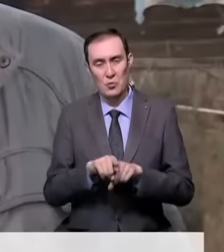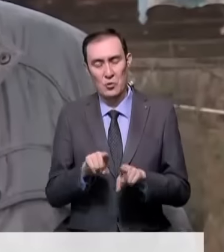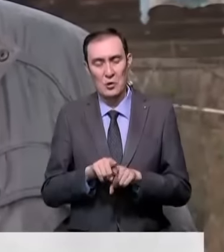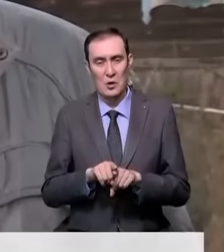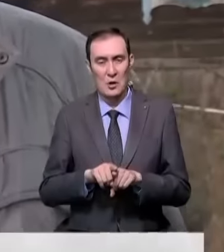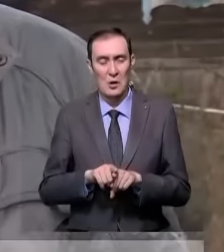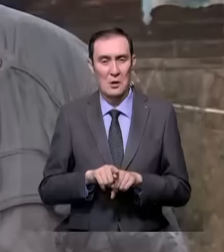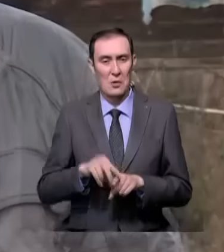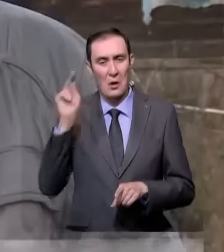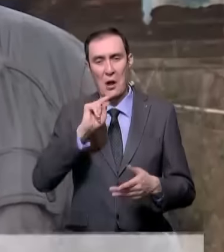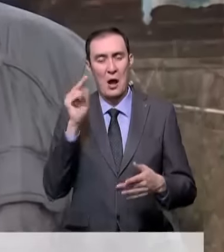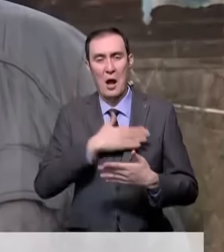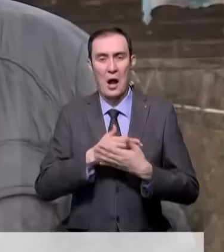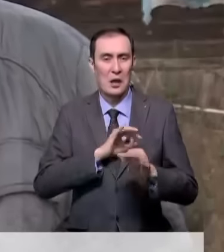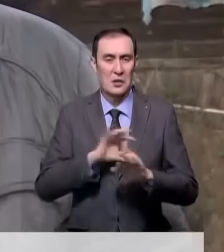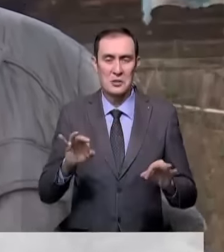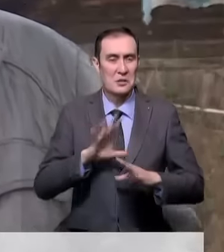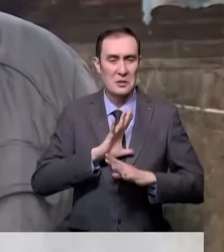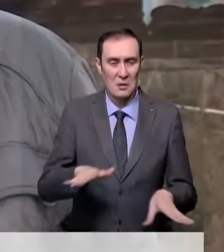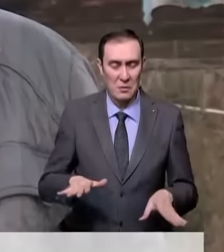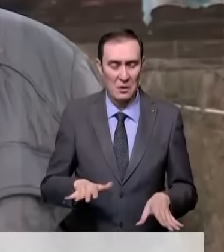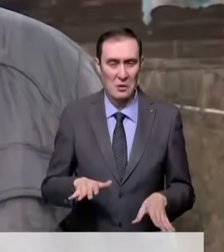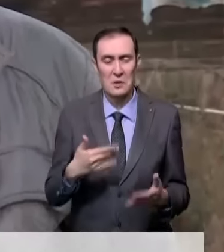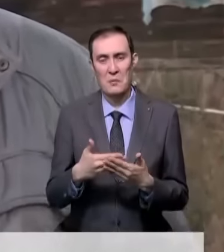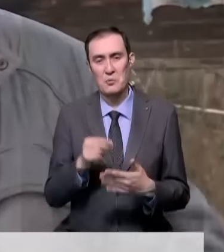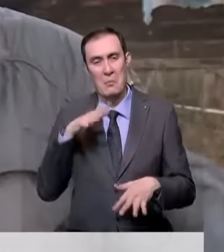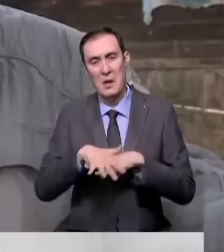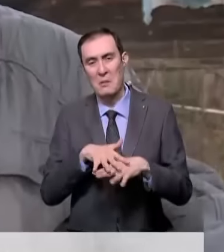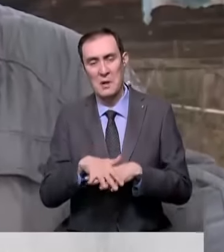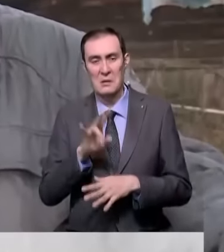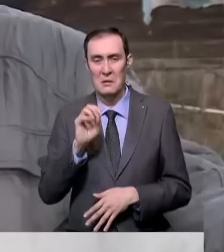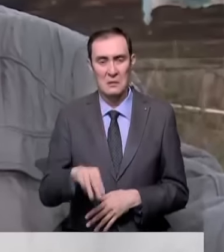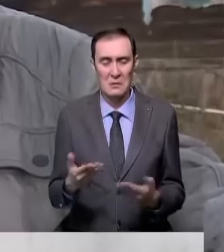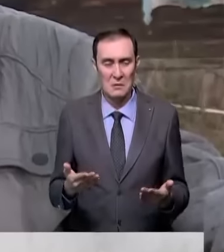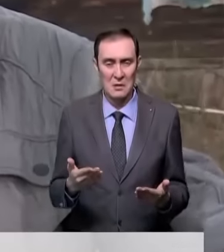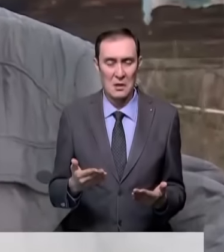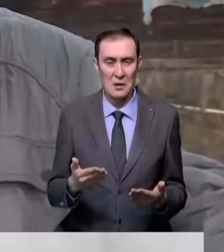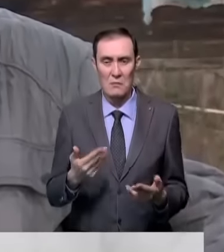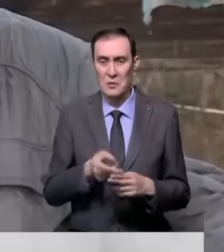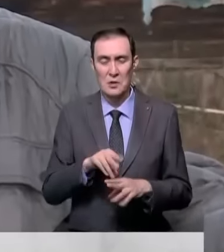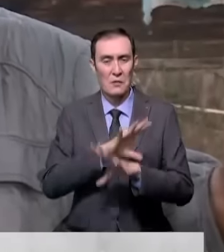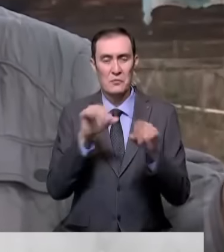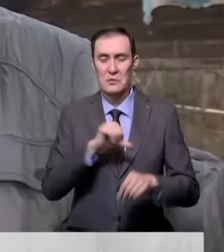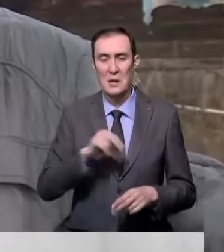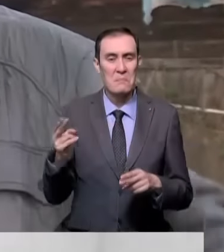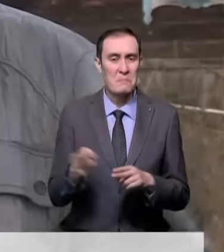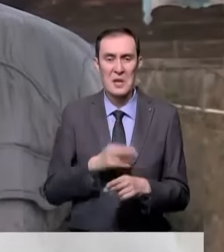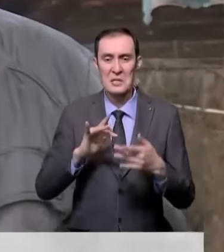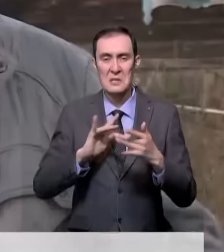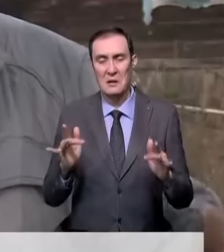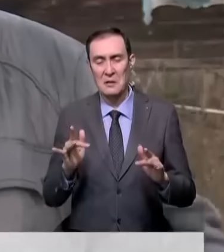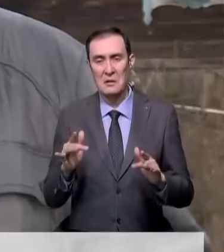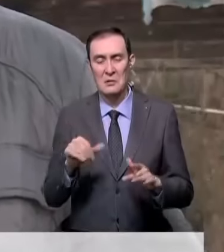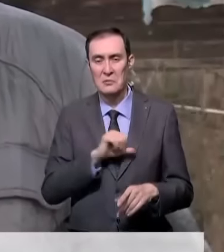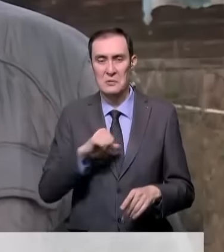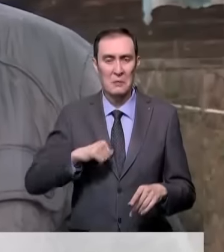был отличником. Не сказать, что там математики. Вот этот я без интернета вообще все собирал. То, как,